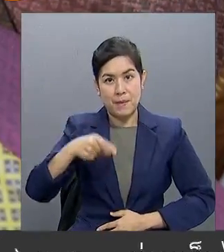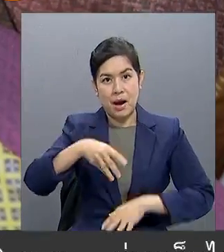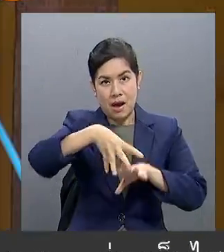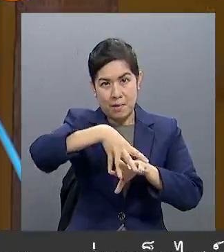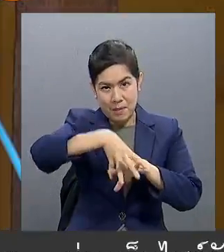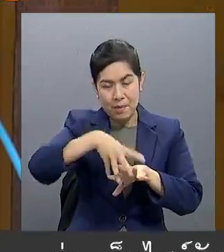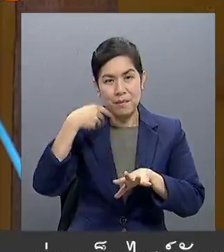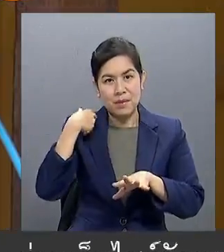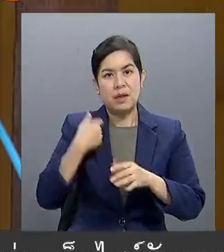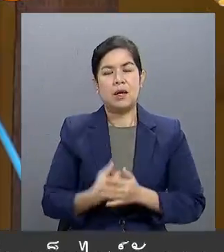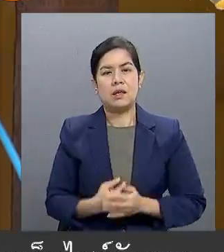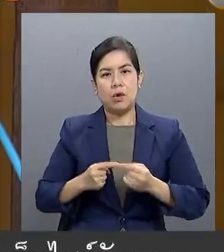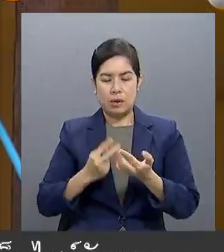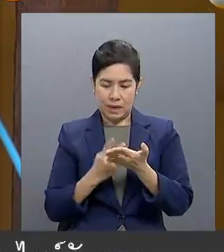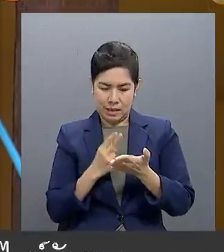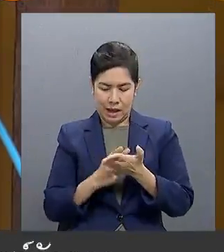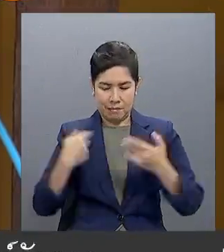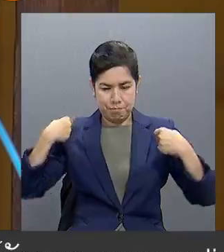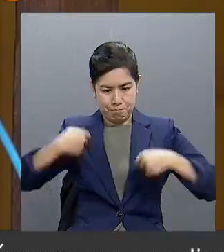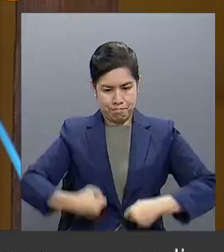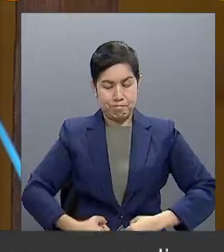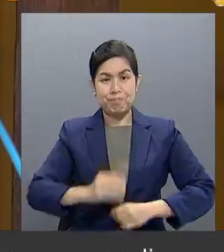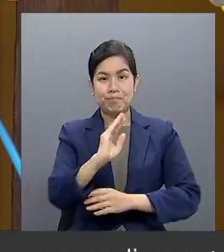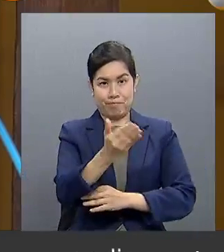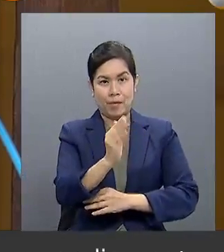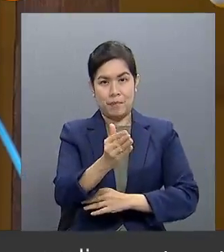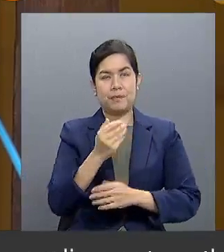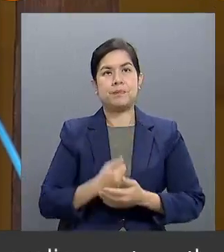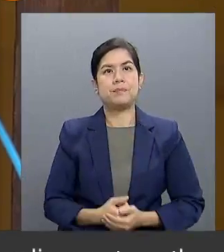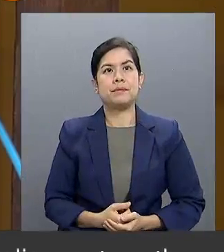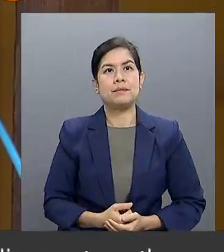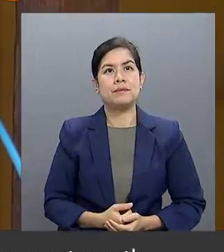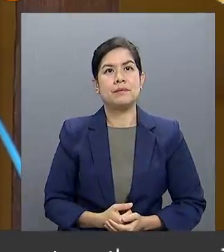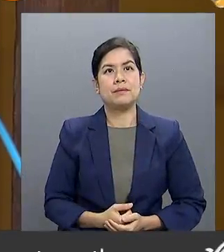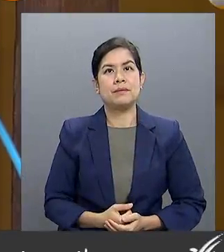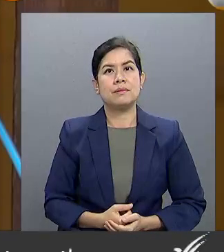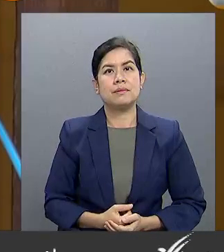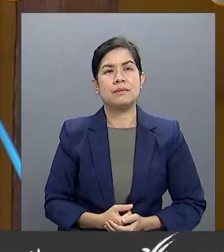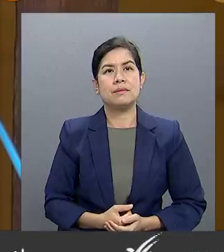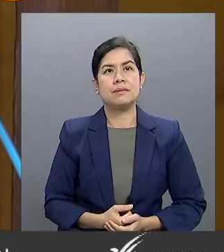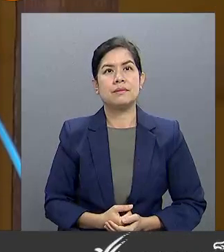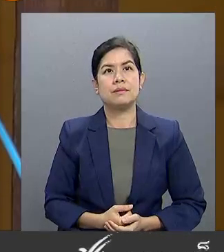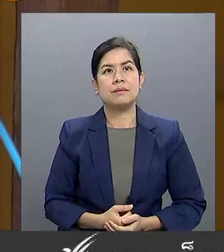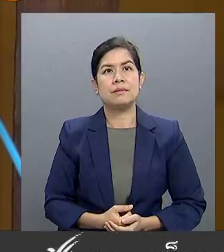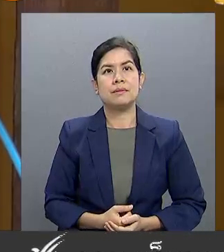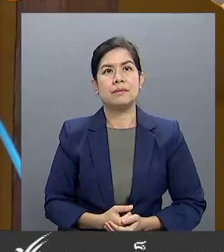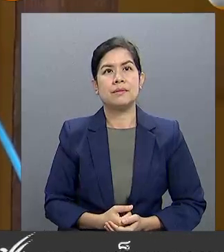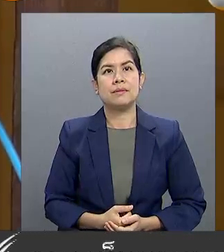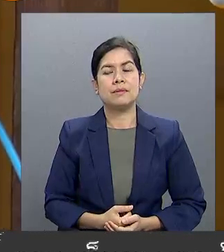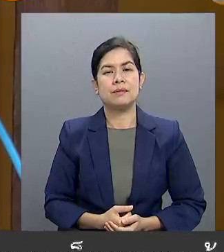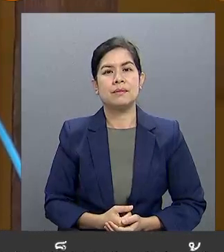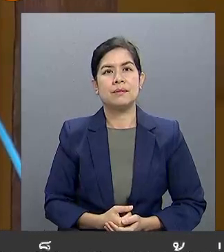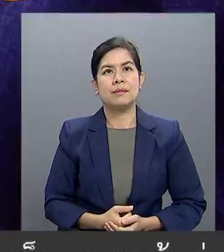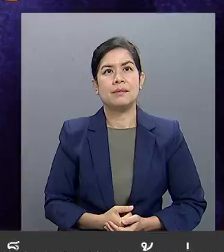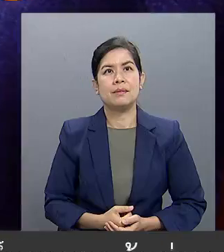ตัวนี้ทางกลุ่มจะของเรามันทำเป็นป้ายยกสำหรับให้ประชาชน